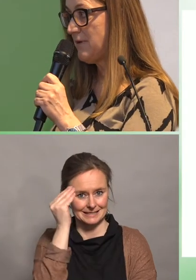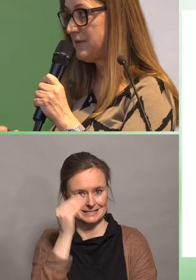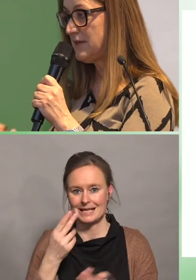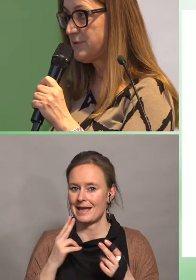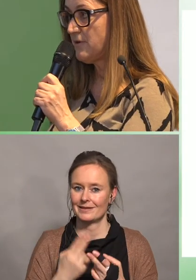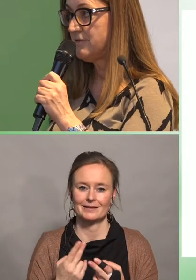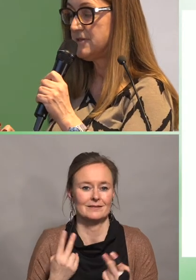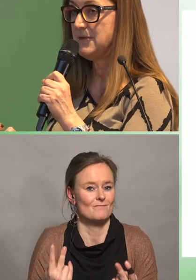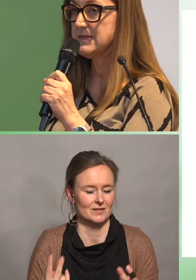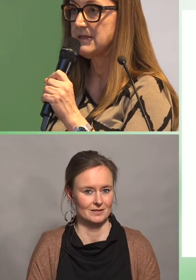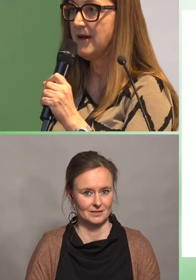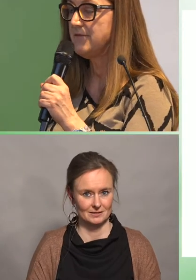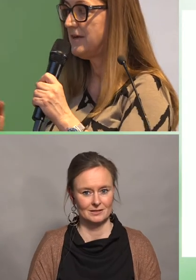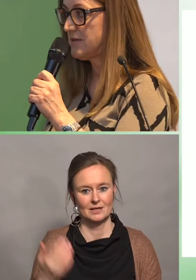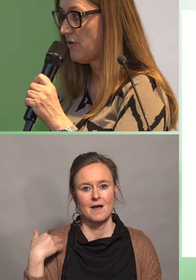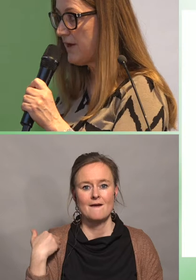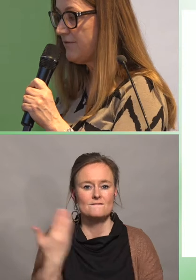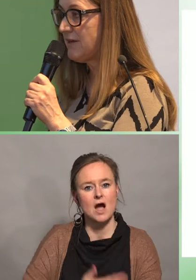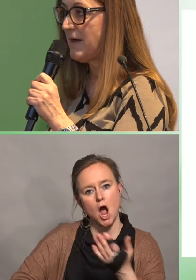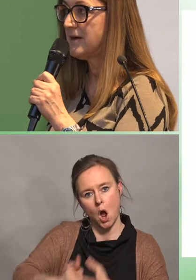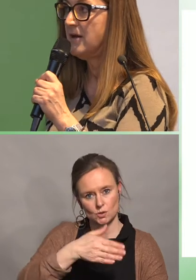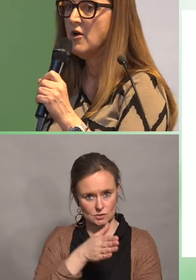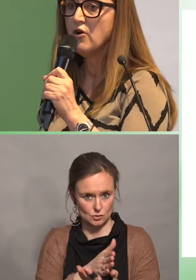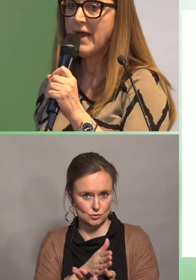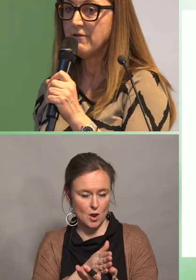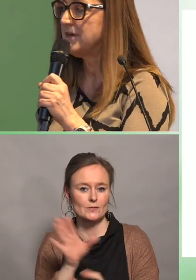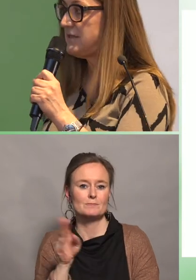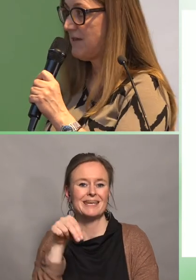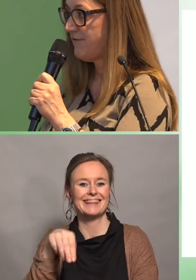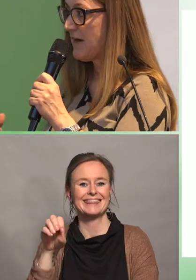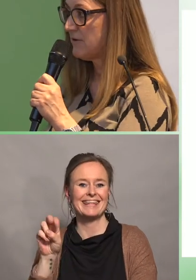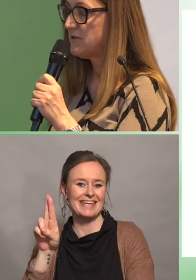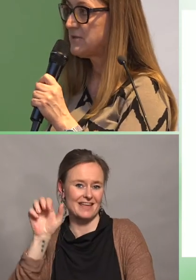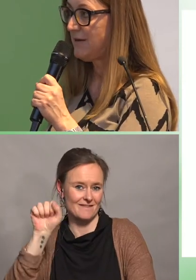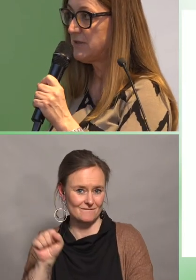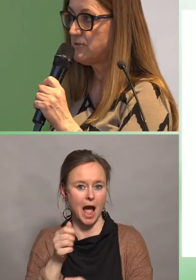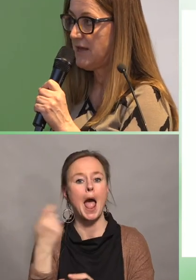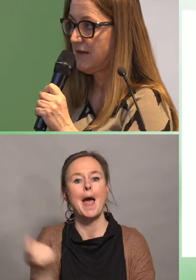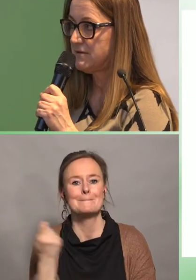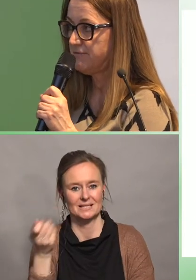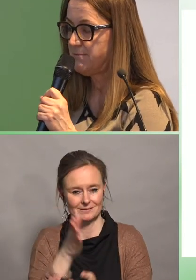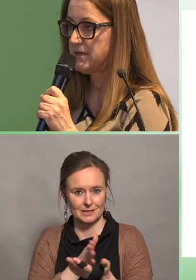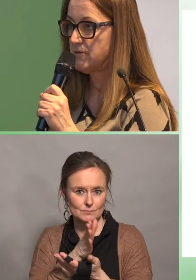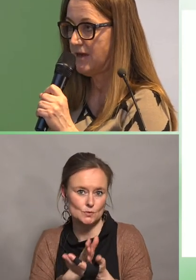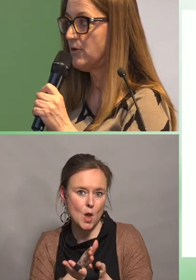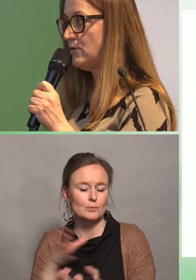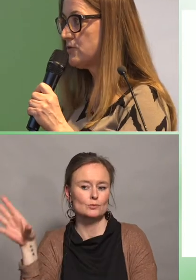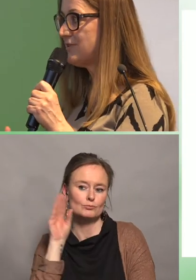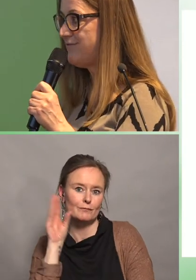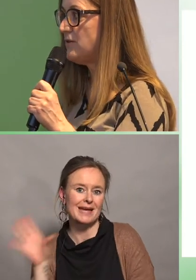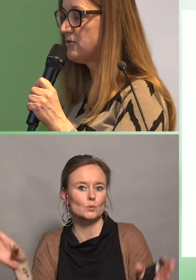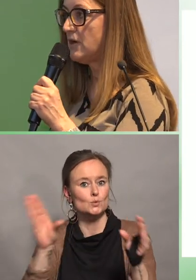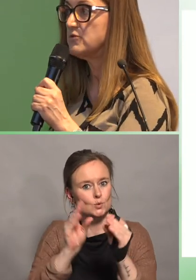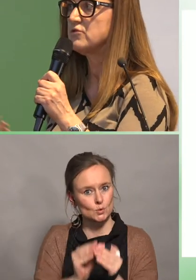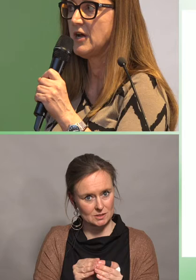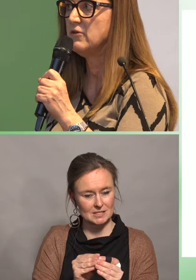dem Nebenbetriebsservice im letzten Jahr. Wir werden das auch heuer wieder machen, um einfach diese Erfahrungen zusammenzulegen, das Feedback zu geben,